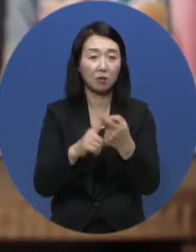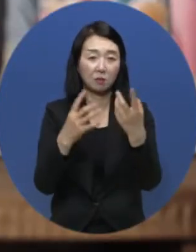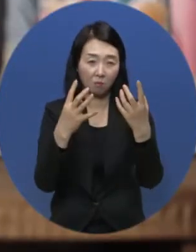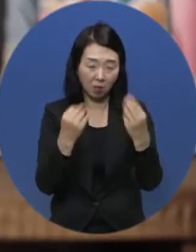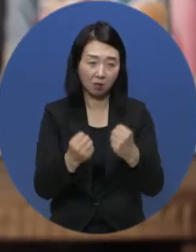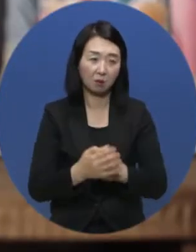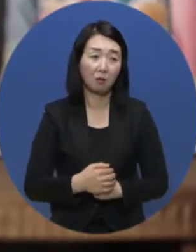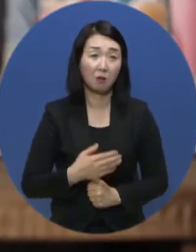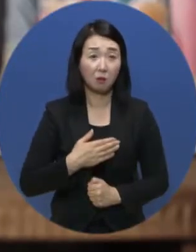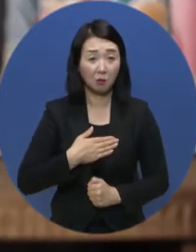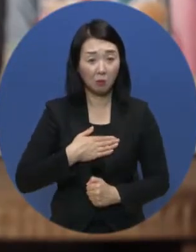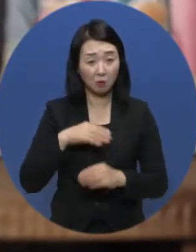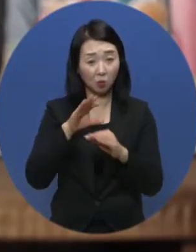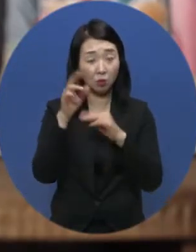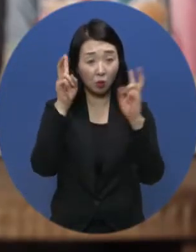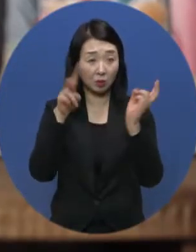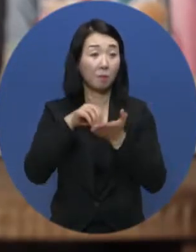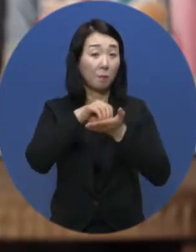회사에 입사를 해서